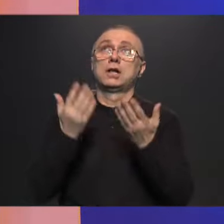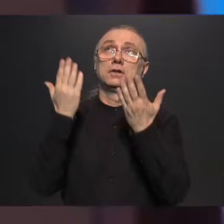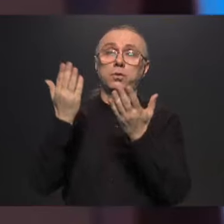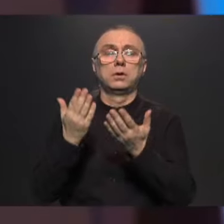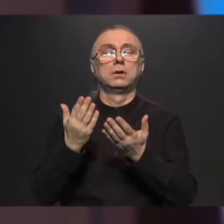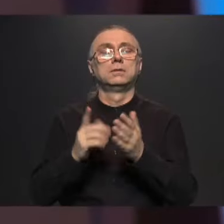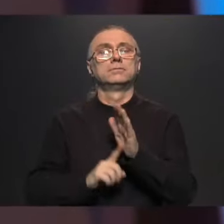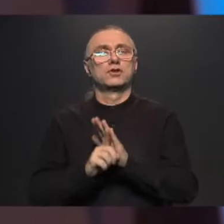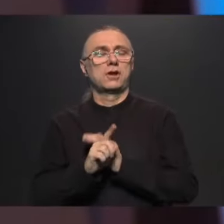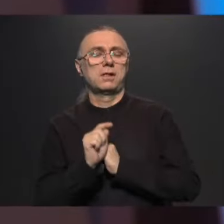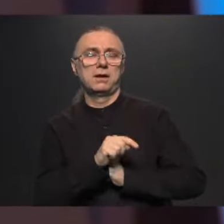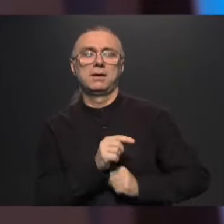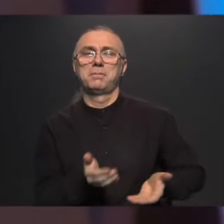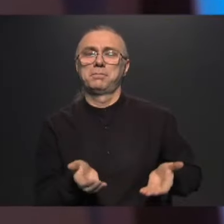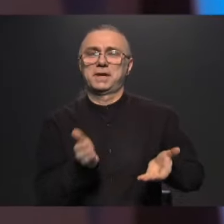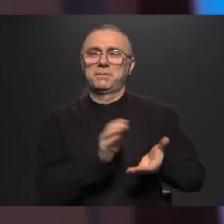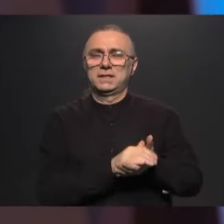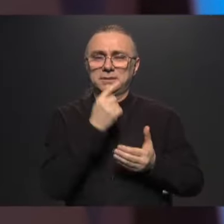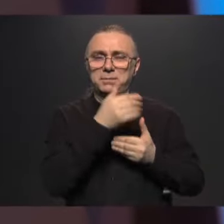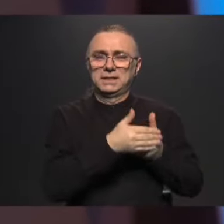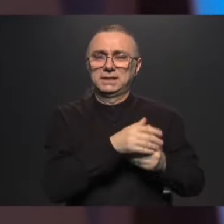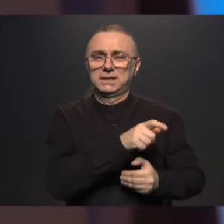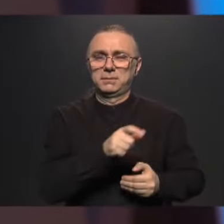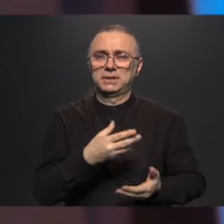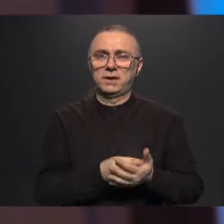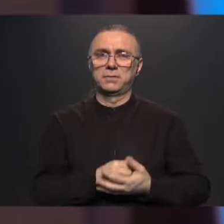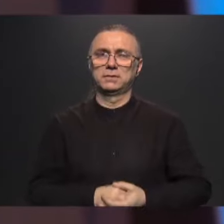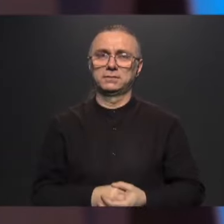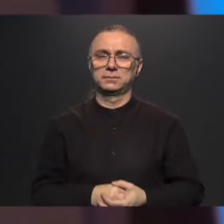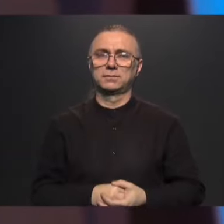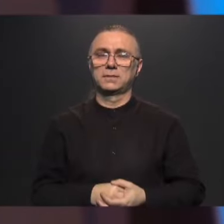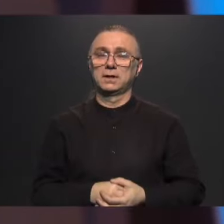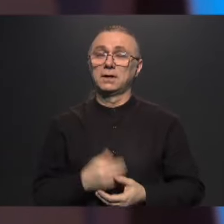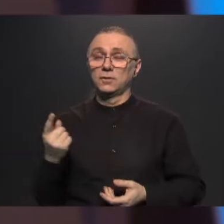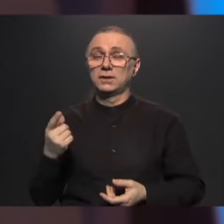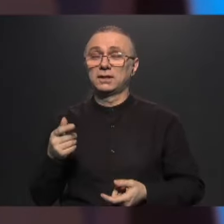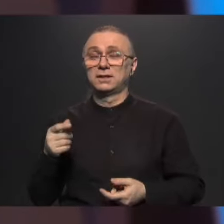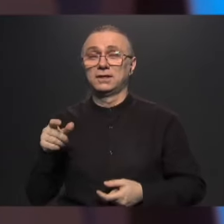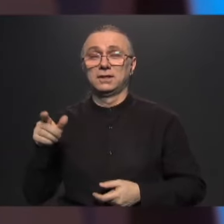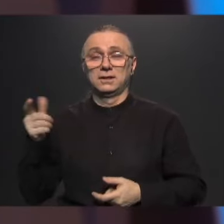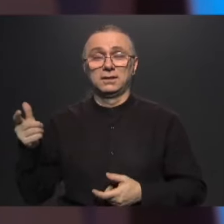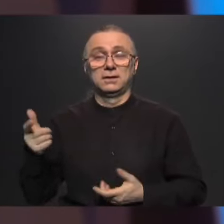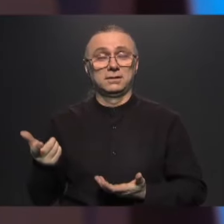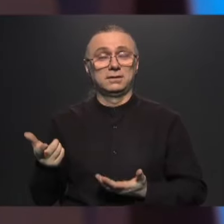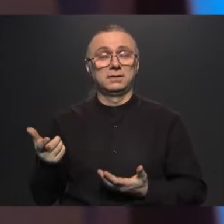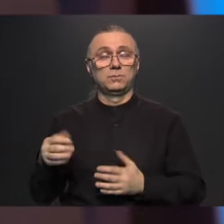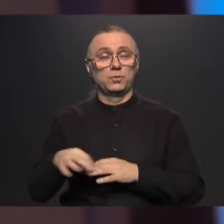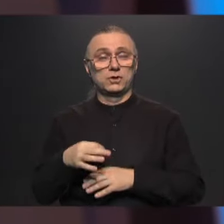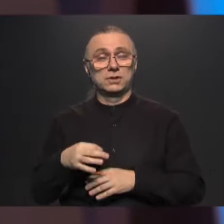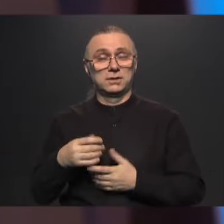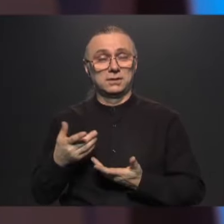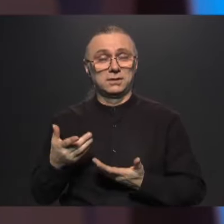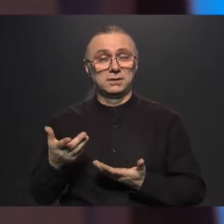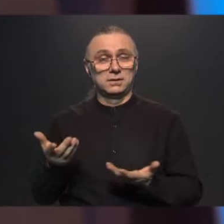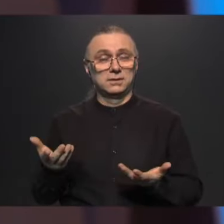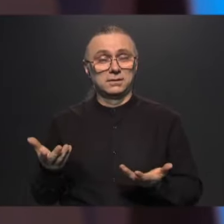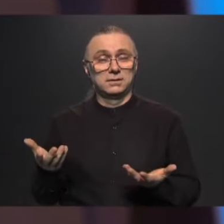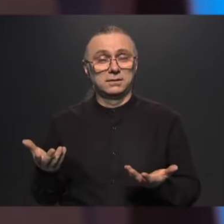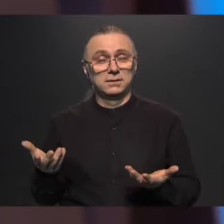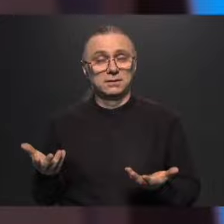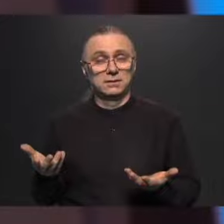твоим. Вот. А в данном случае человек, видимо, тоже не чужой, раз вы говорите о том, что его дочь в ответе, и значит, вы в курсе ситуации, как они